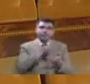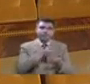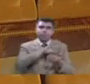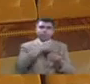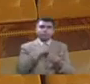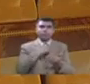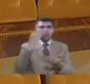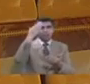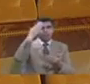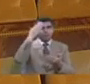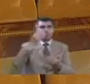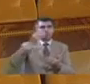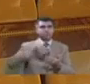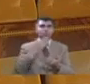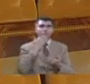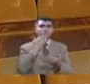الوزير،